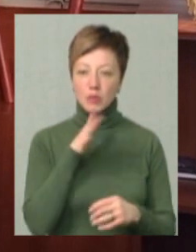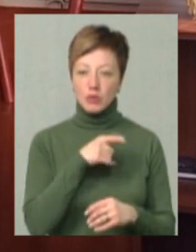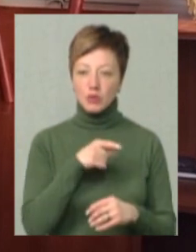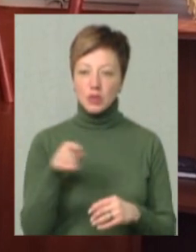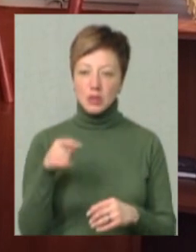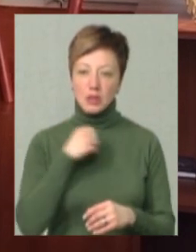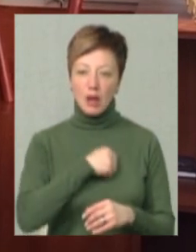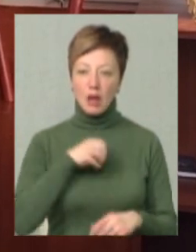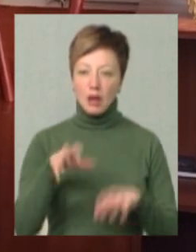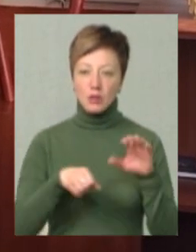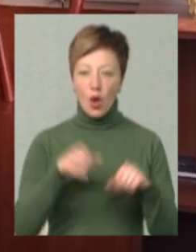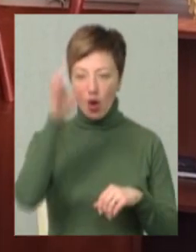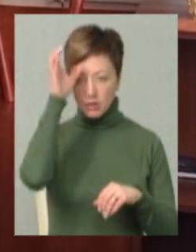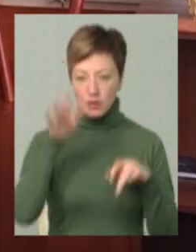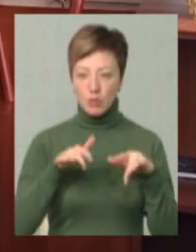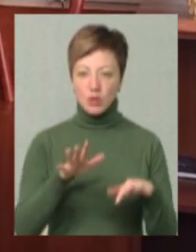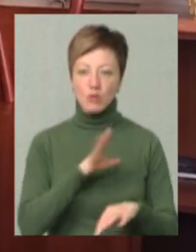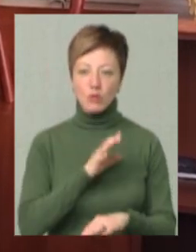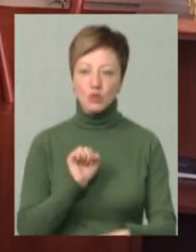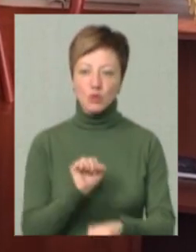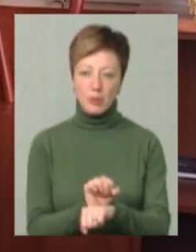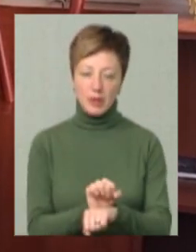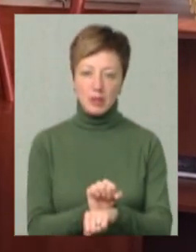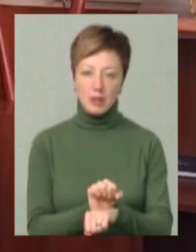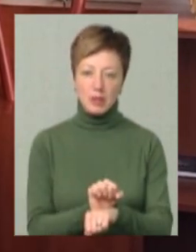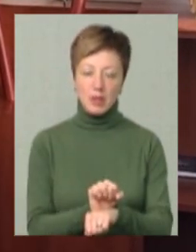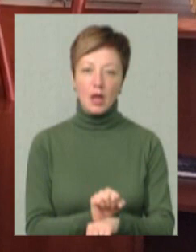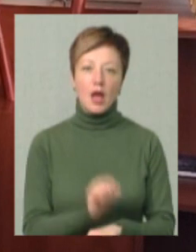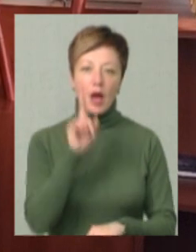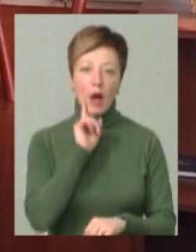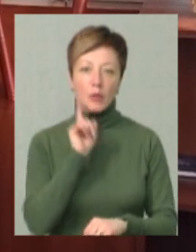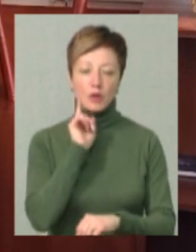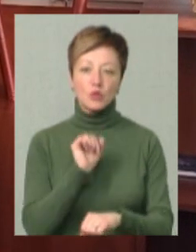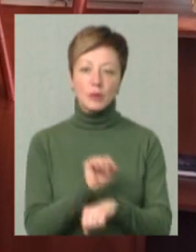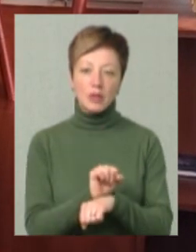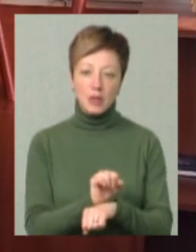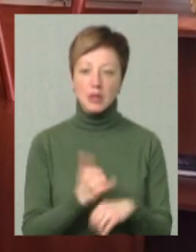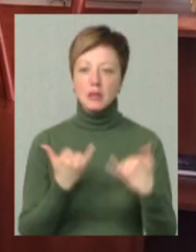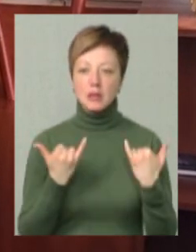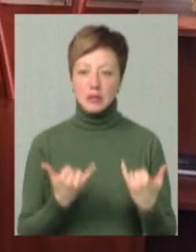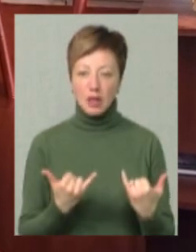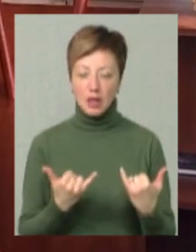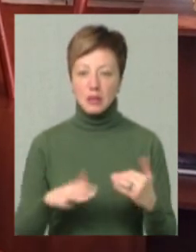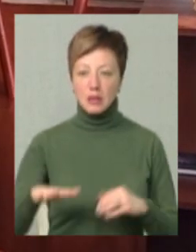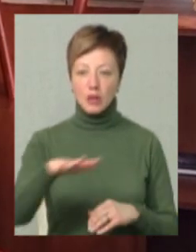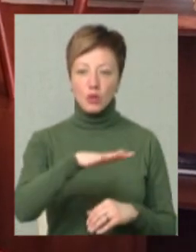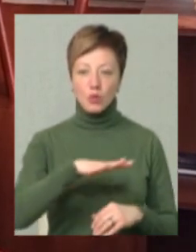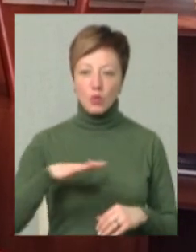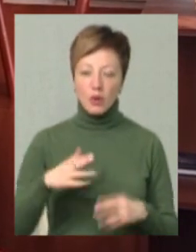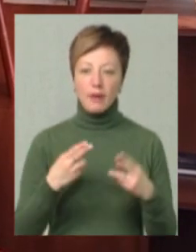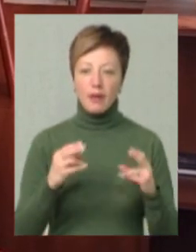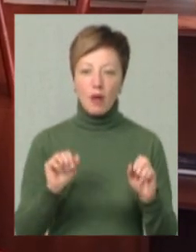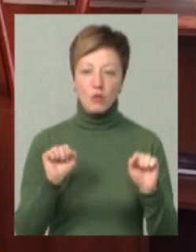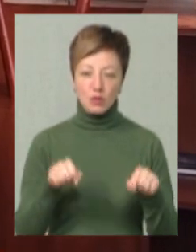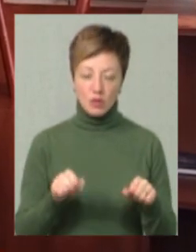під час вторгнення агресора освітній процес зупинився. Його призупинили на якийсь час, але зараз на територіях, де це можливо,